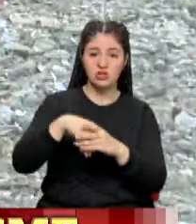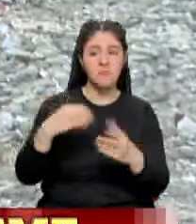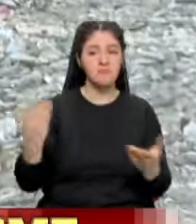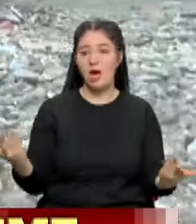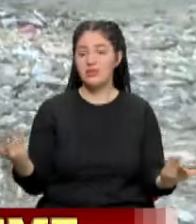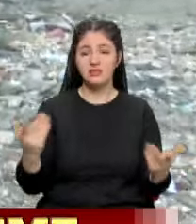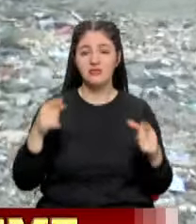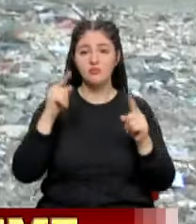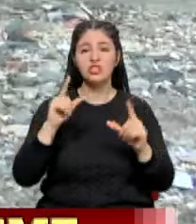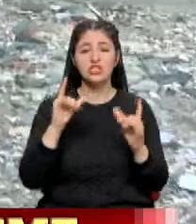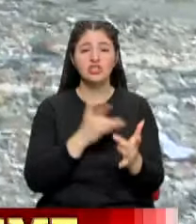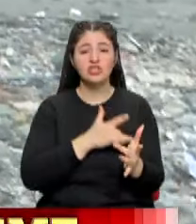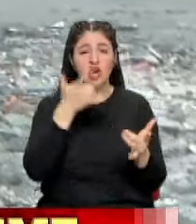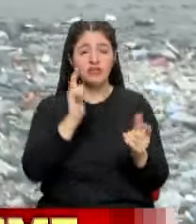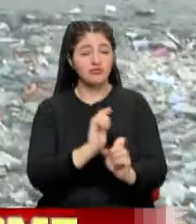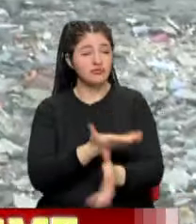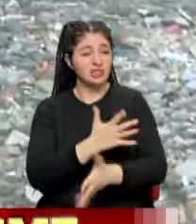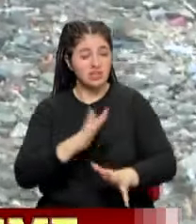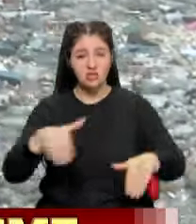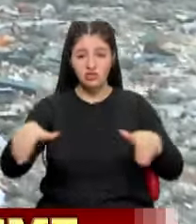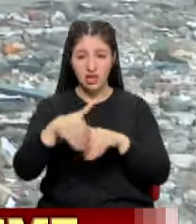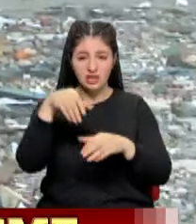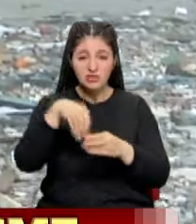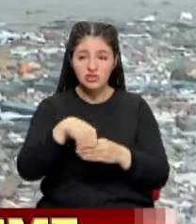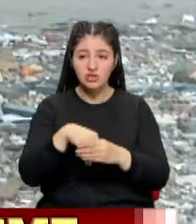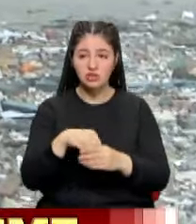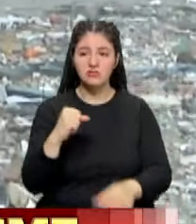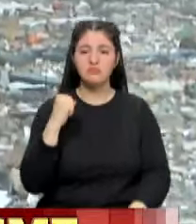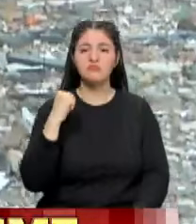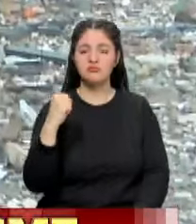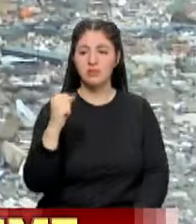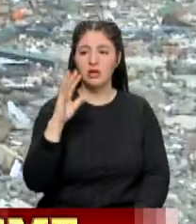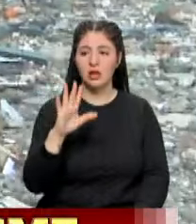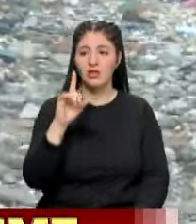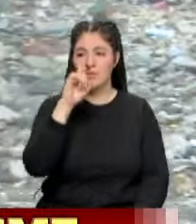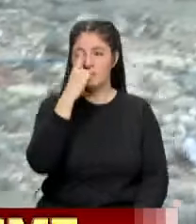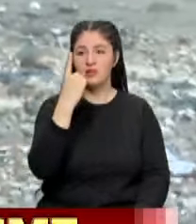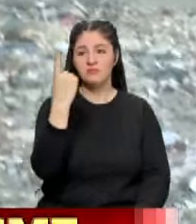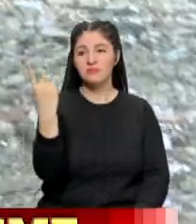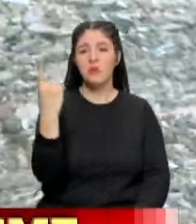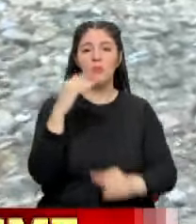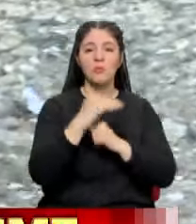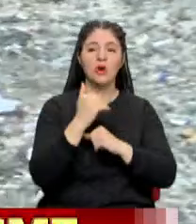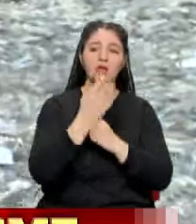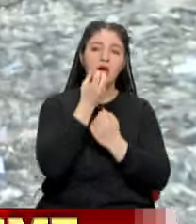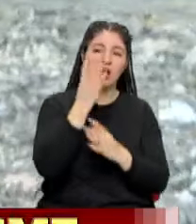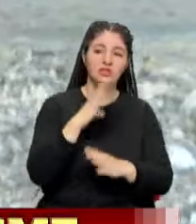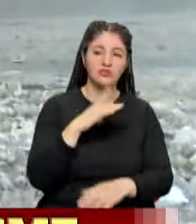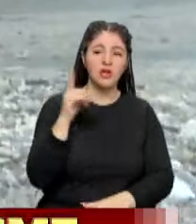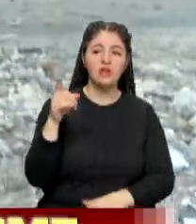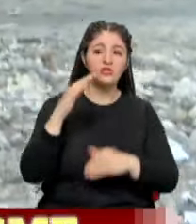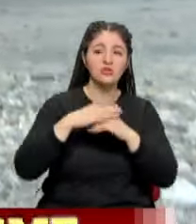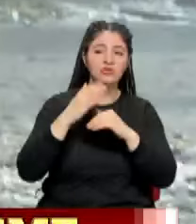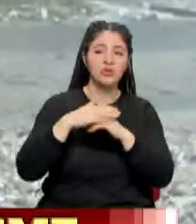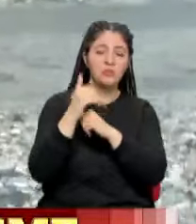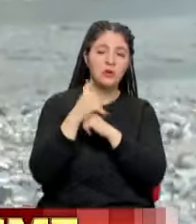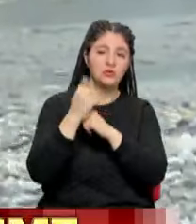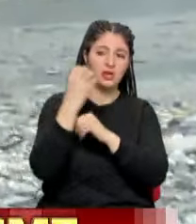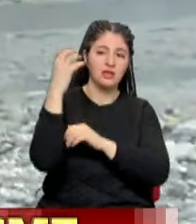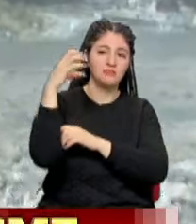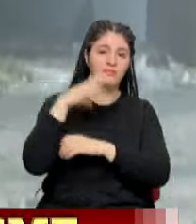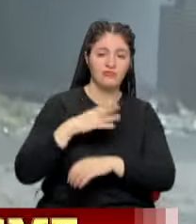maalesef bu cap canlı caddenin içinde dimdik ayakta kalan bir portakal ağacı var ve üzerinde de